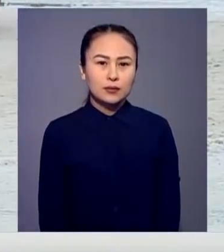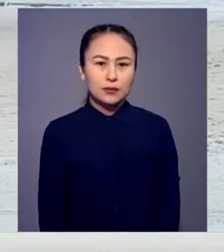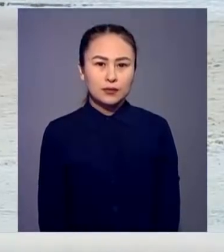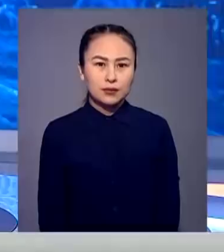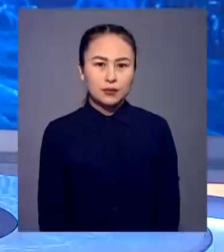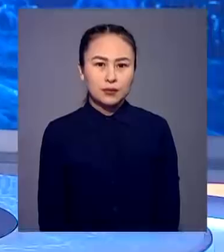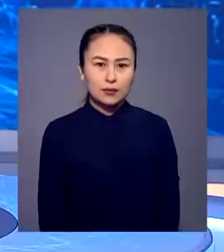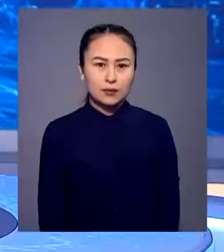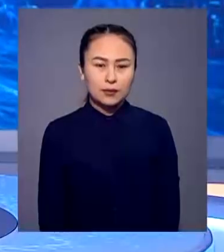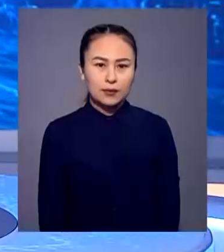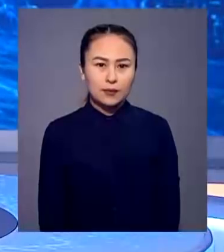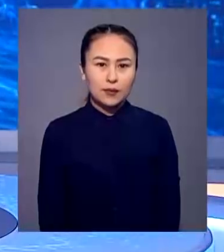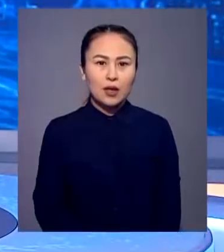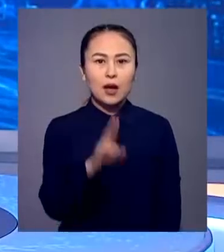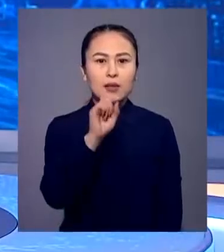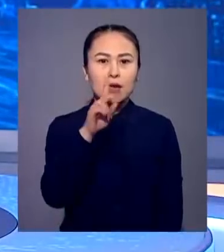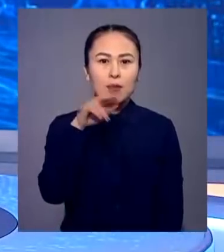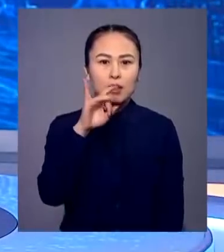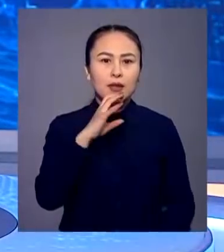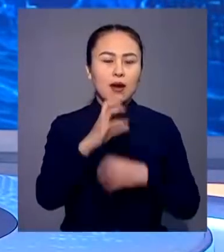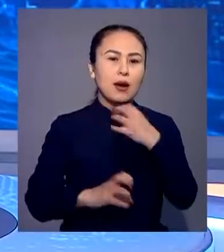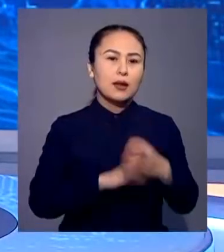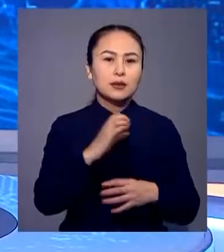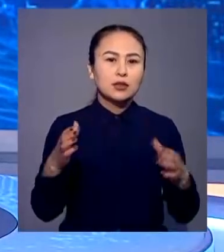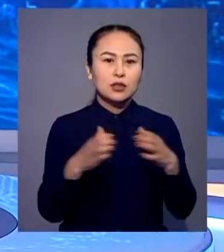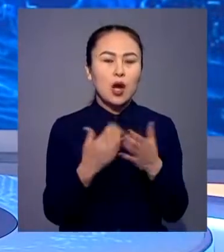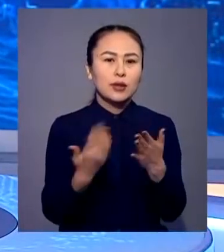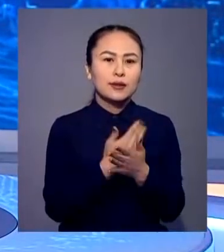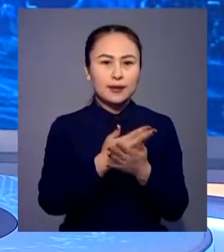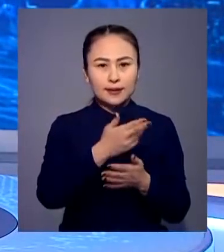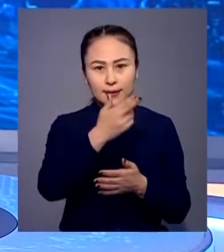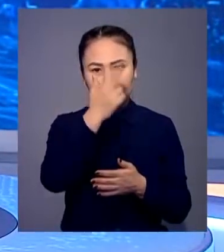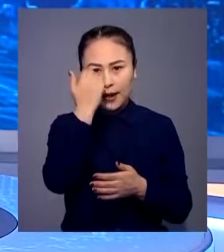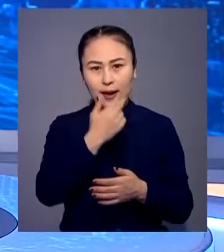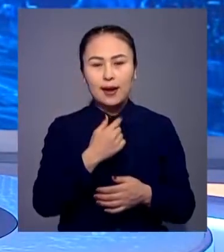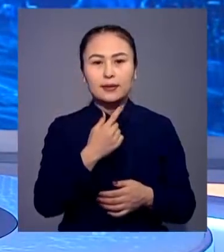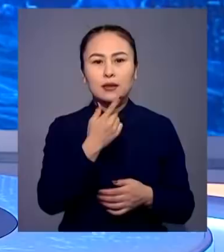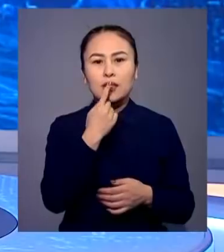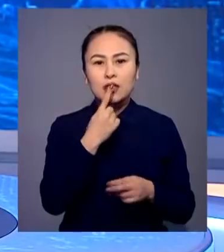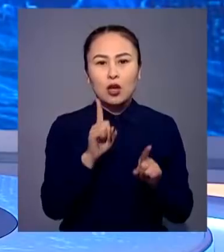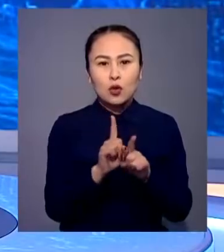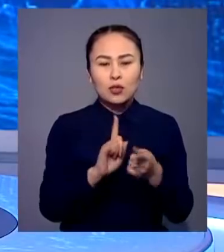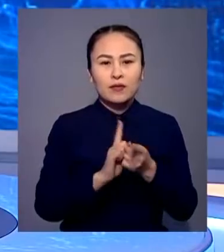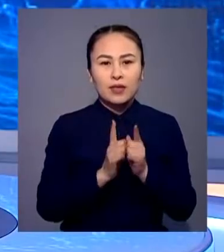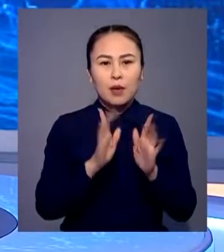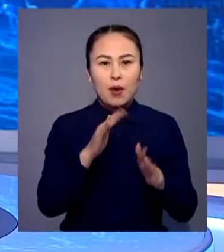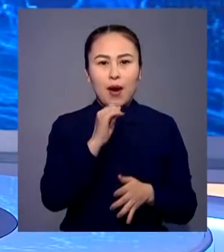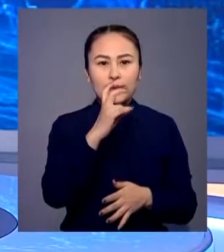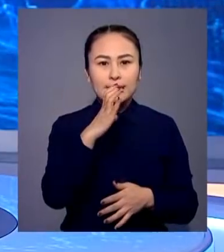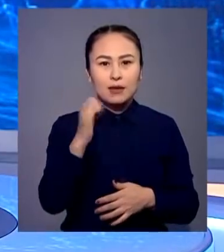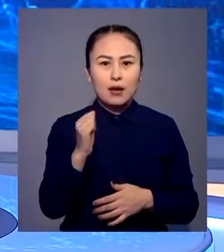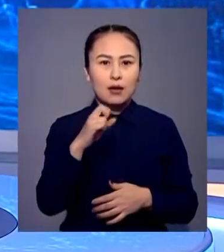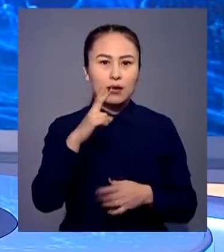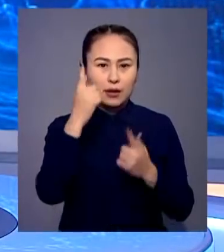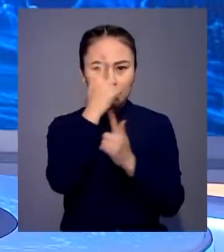Қазақпарат халықаралық агенттігінің жаңалықтары итальян тілінде де тарайды. Бүгін аталған ұжым мен Анса ақпарат агенттігін ынтымақтастық туралы келісім